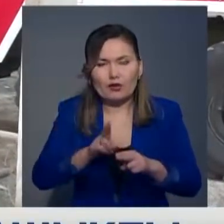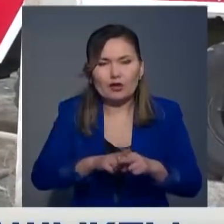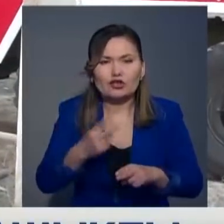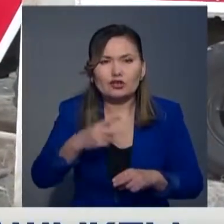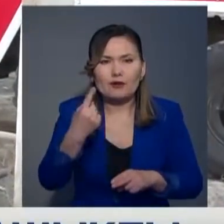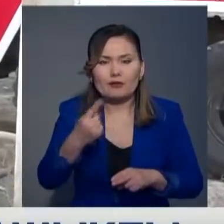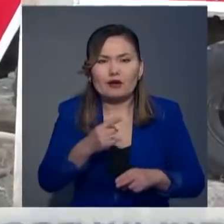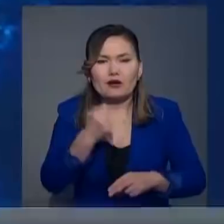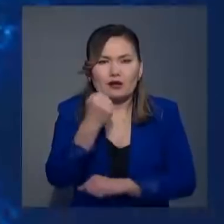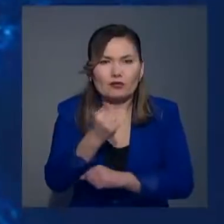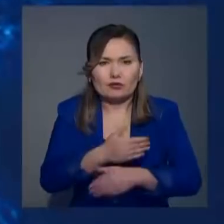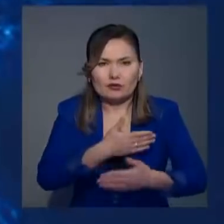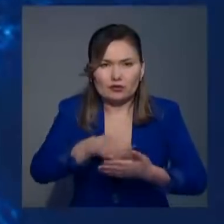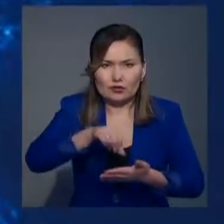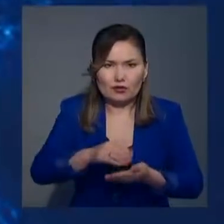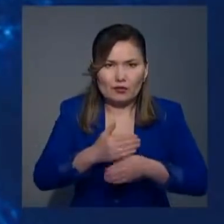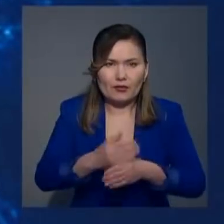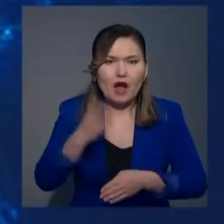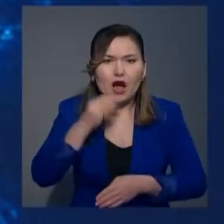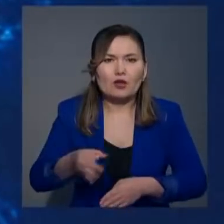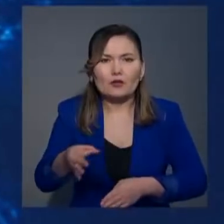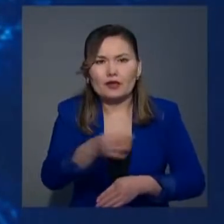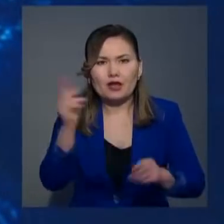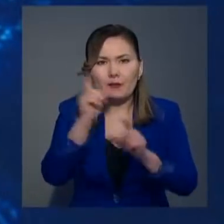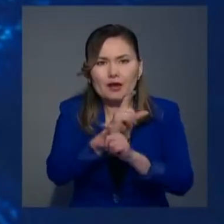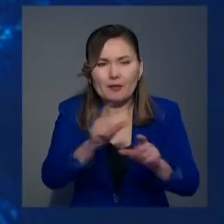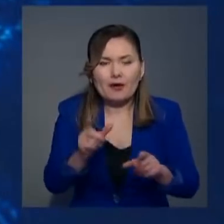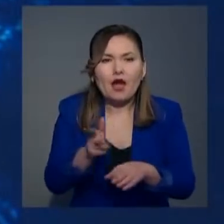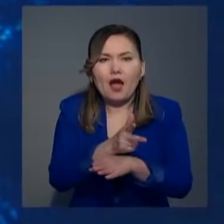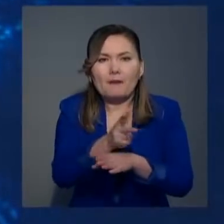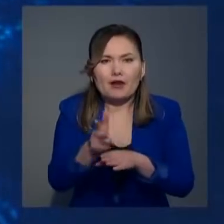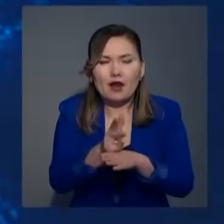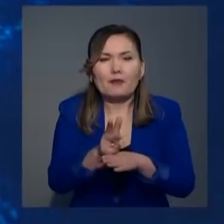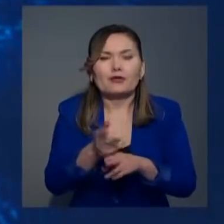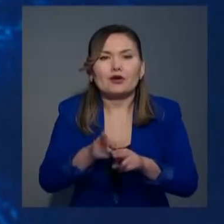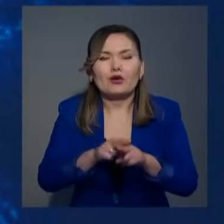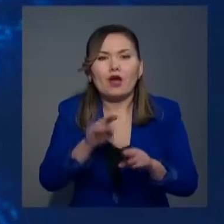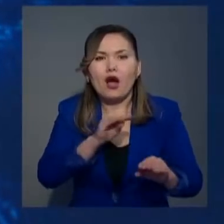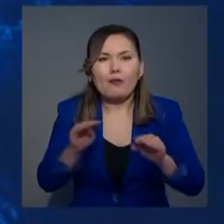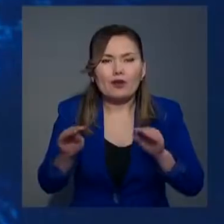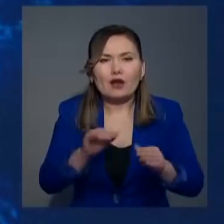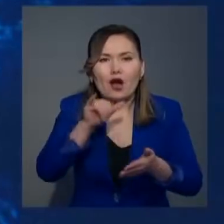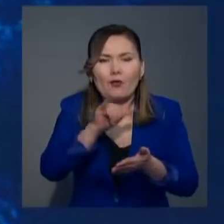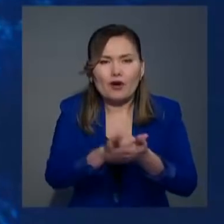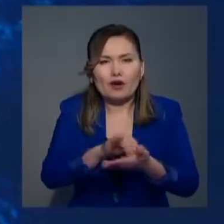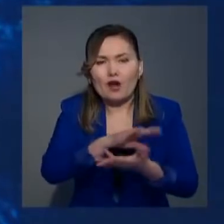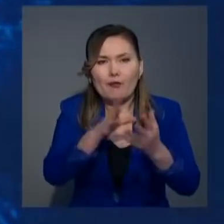адам. Алматы облысында білім беру мекемелерін бейне бақылау камераларымен қамту